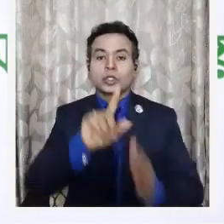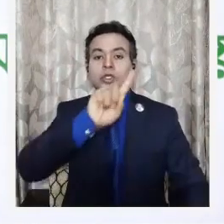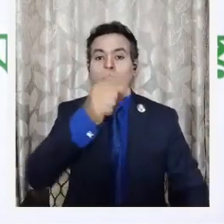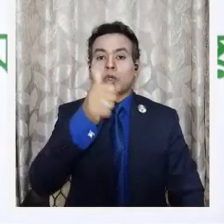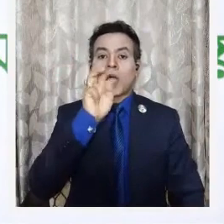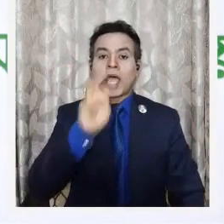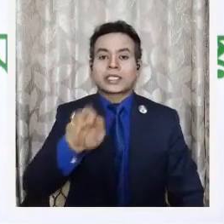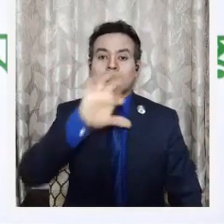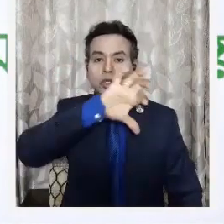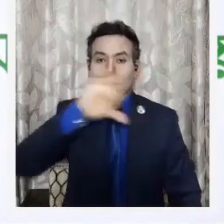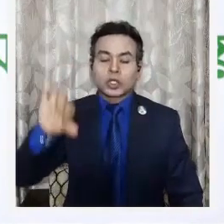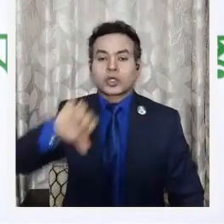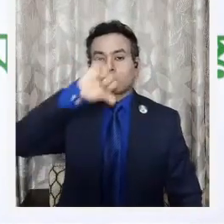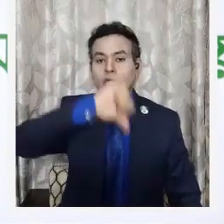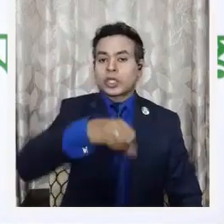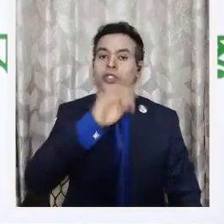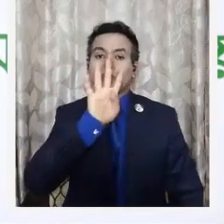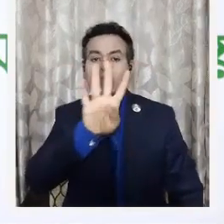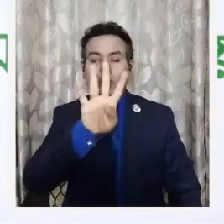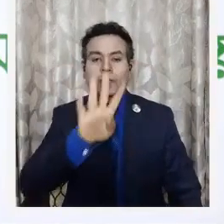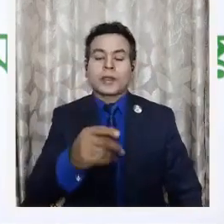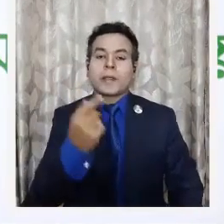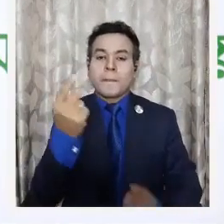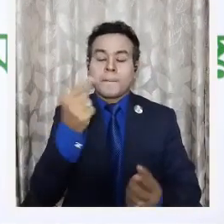গত 24 ঘন্টায় নমুনা সংগৃহীত হয়েছে